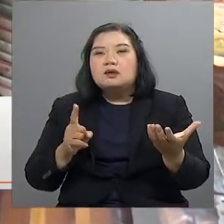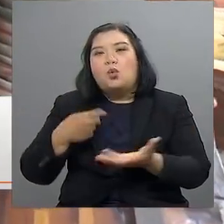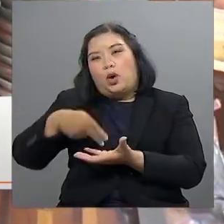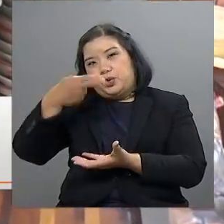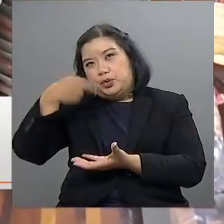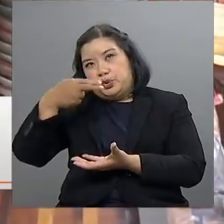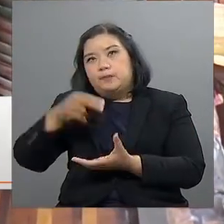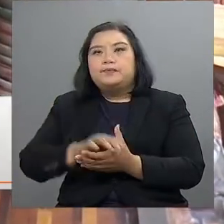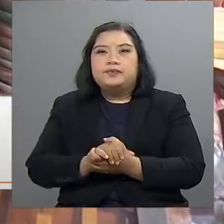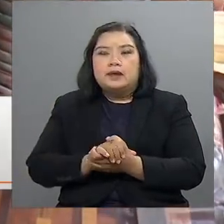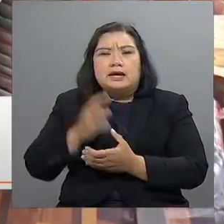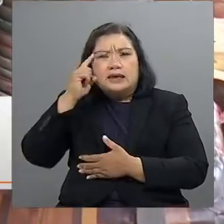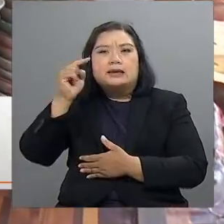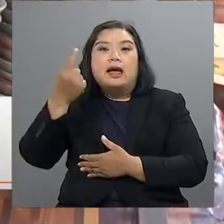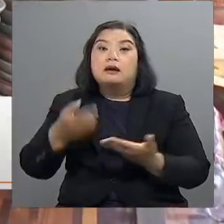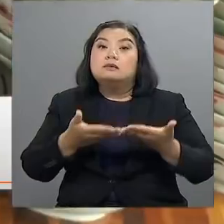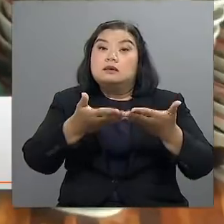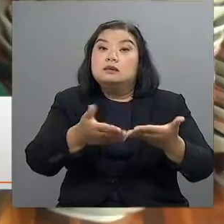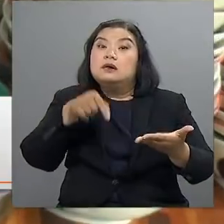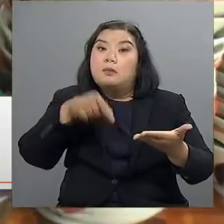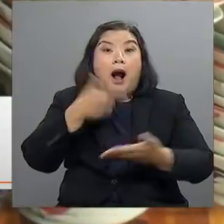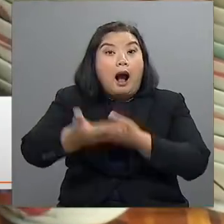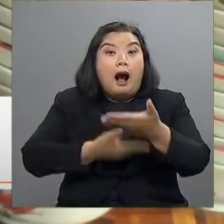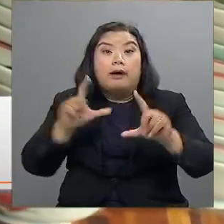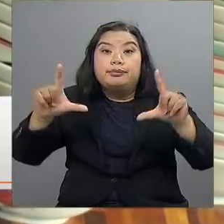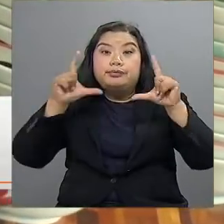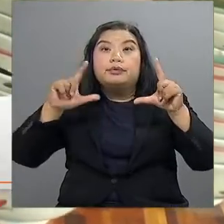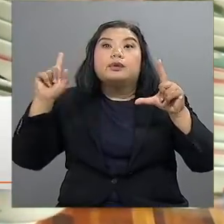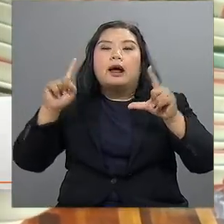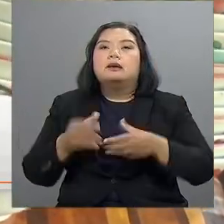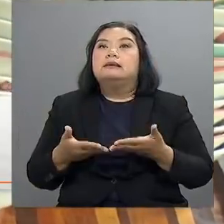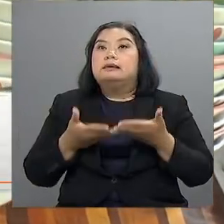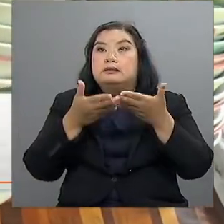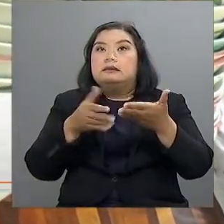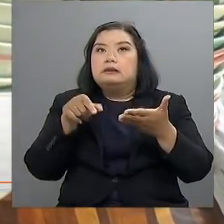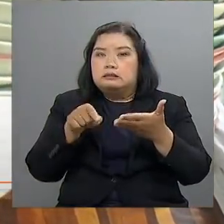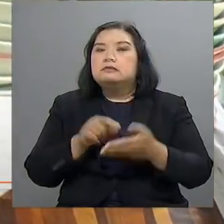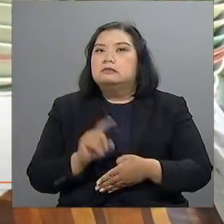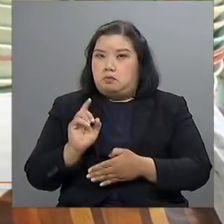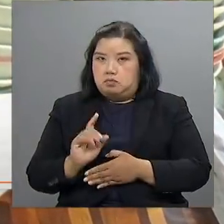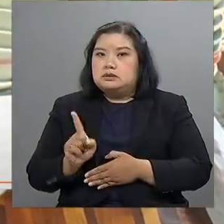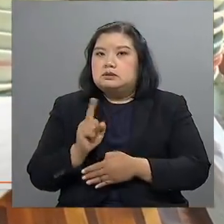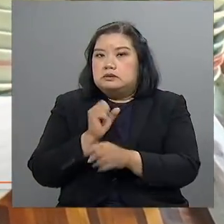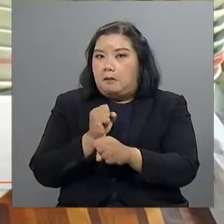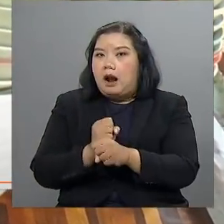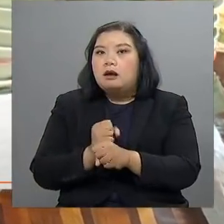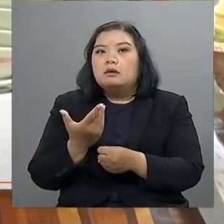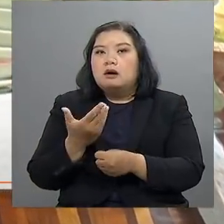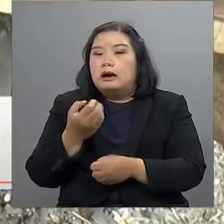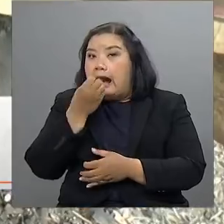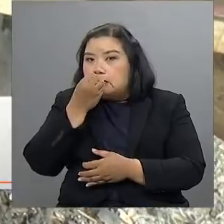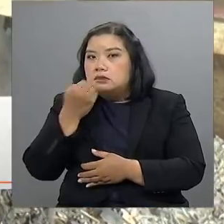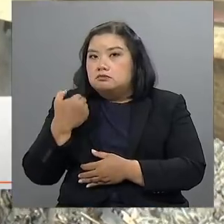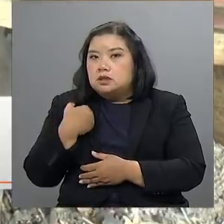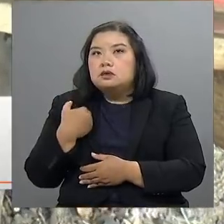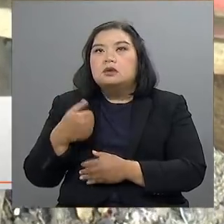ำเรืออีโปงมาเป็นจุดขายของร้านเพราะว่าเรืออีโปงเนี่ยถือว่าเป็นเครื่องมือในการใช้ทำมาหากินของชาวบ้านในภาคอีสานค่ะช่วงน้ำท่ว